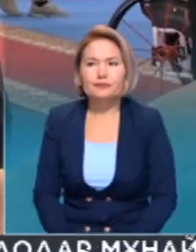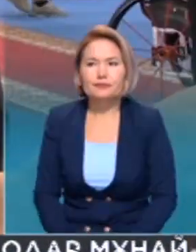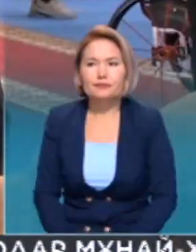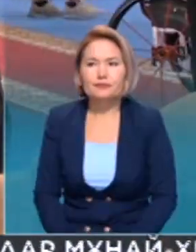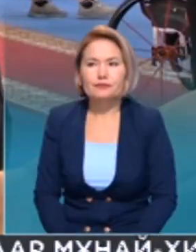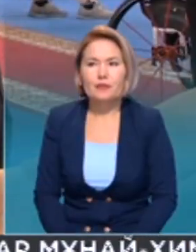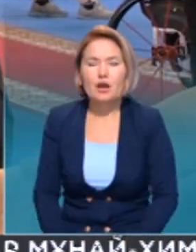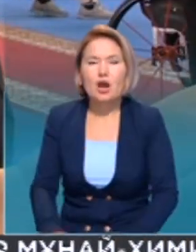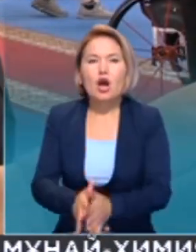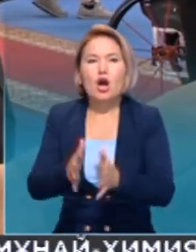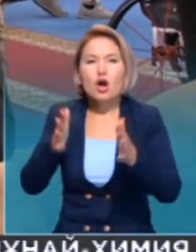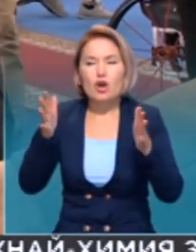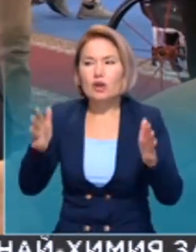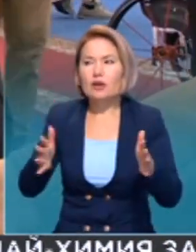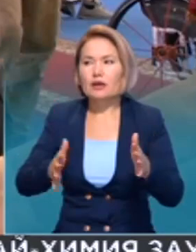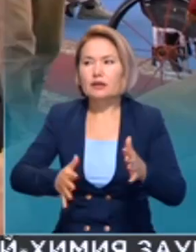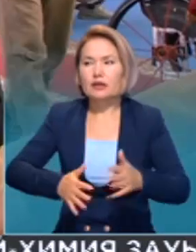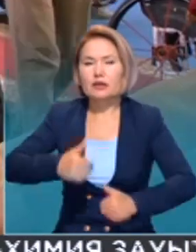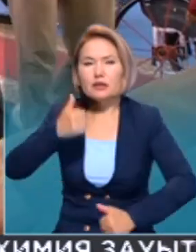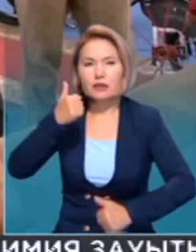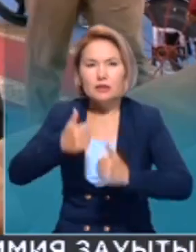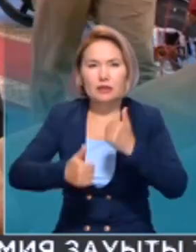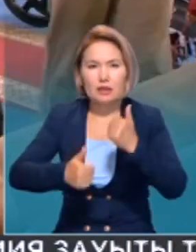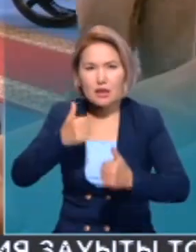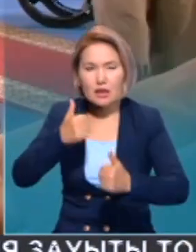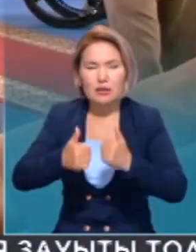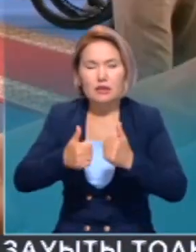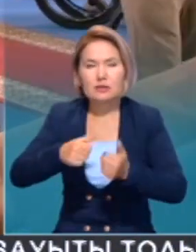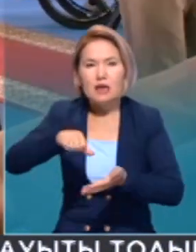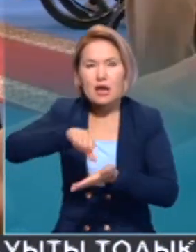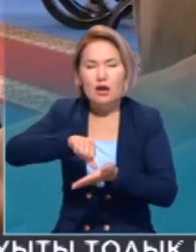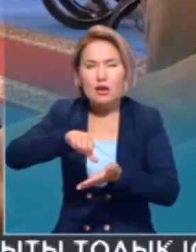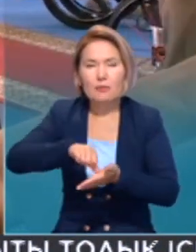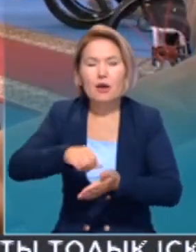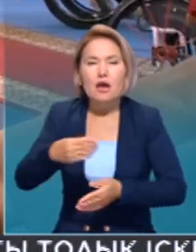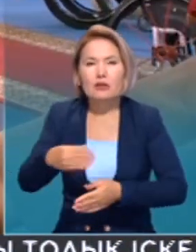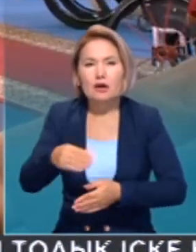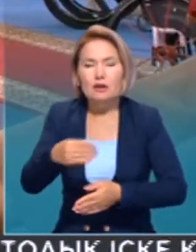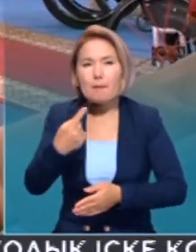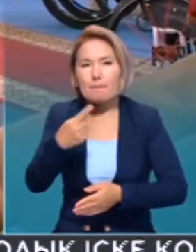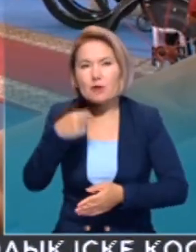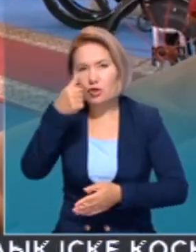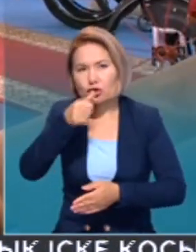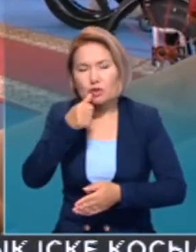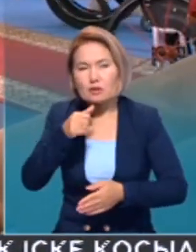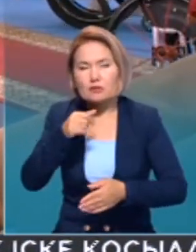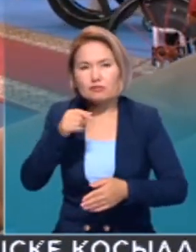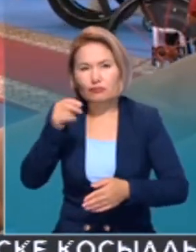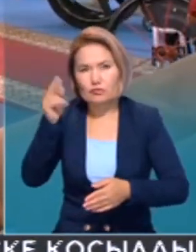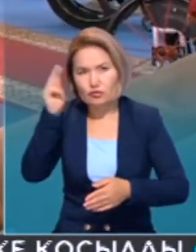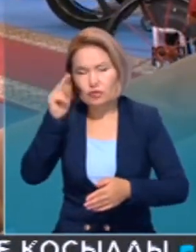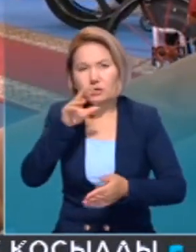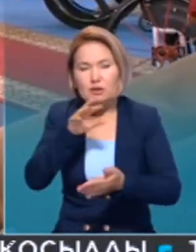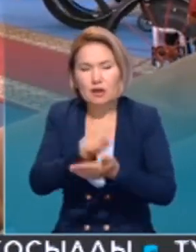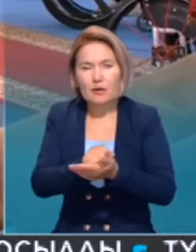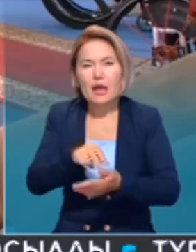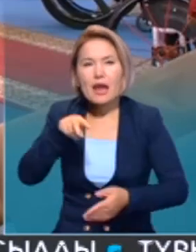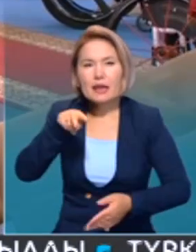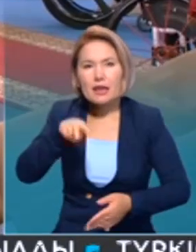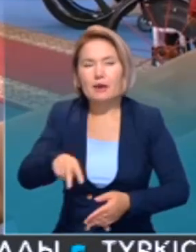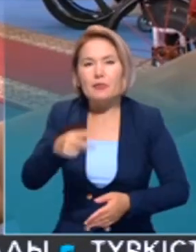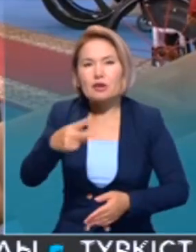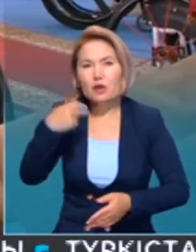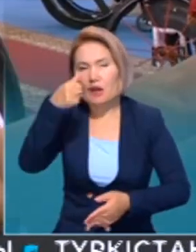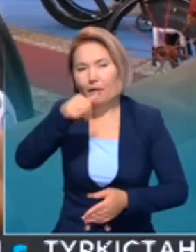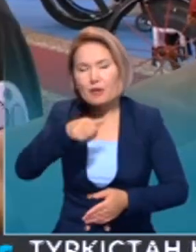Үлкен теннис коляскаға мінгелі бір жыл болды. Содан бастап қатысып жүрмін. Былтыр